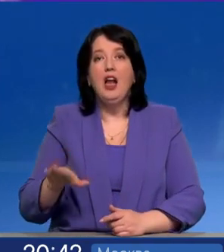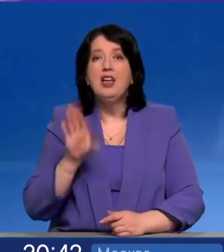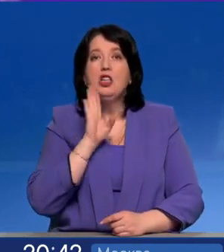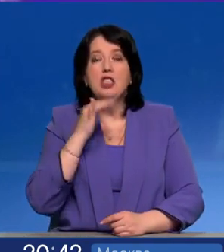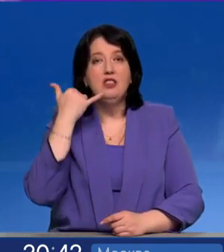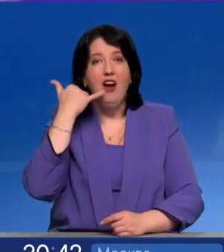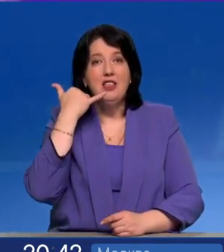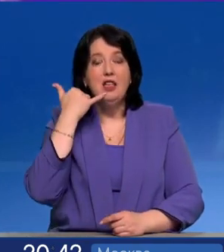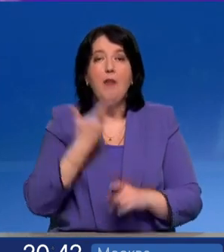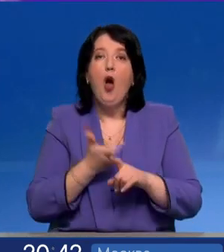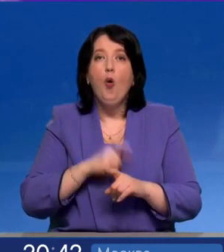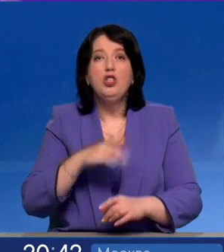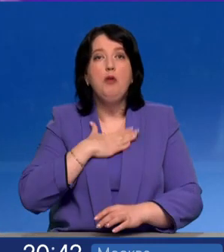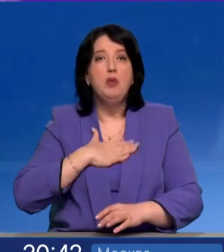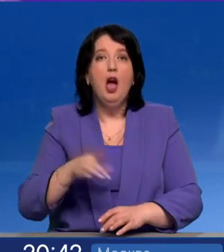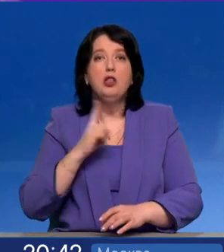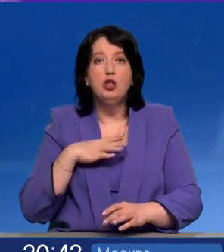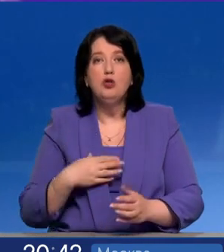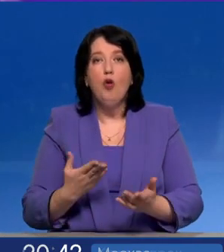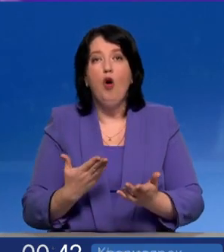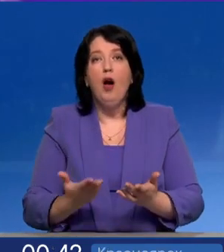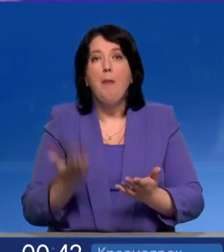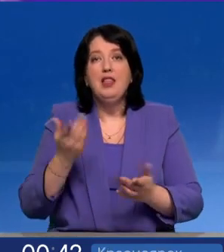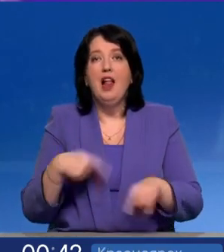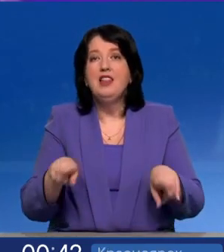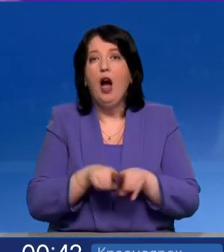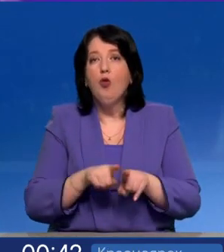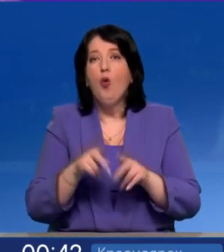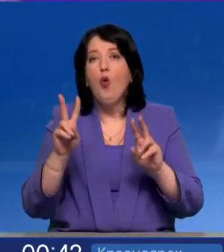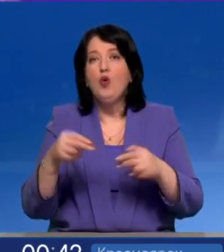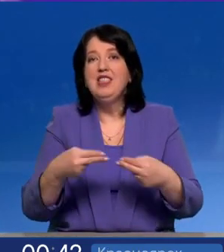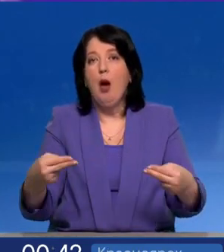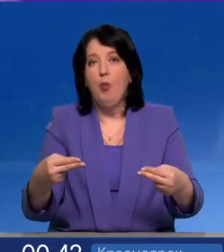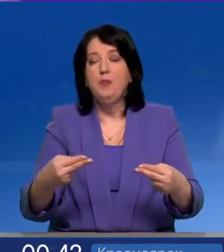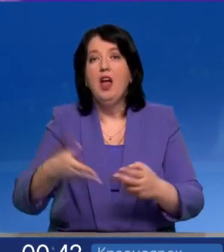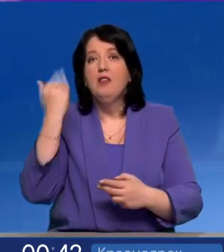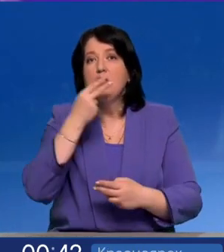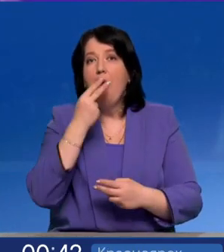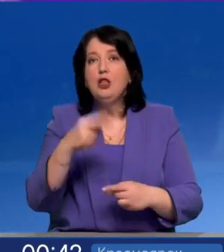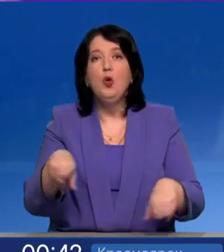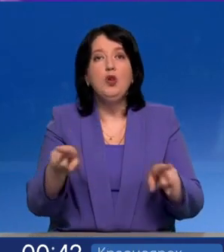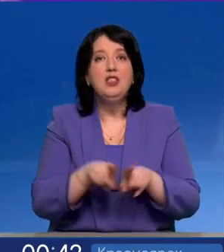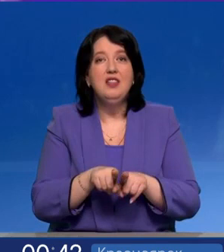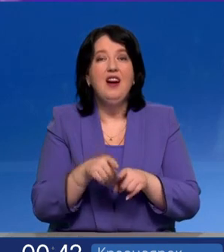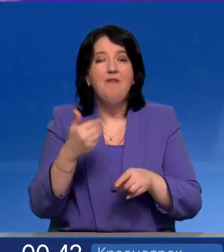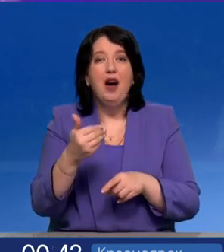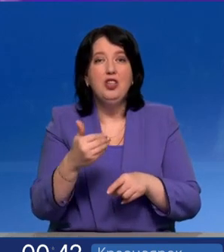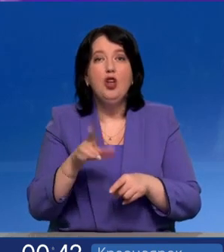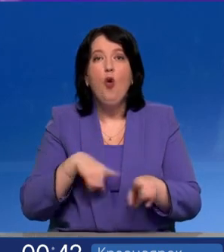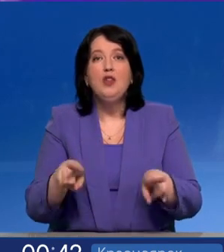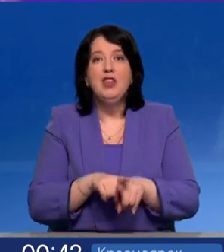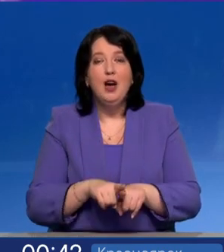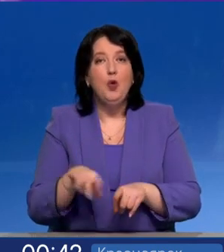так приятно, что вы подняли такую тему. Давно смотрю ваши передачи, но такой же вот трепещущей темы еще не